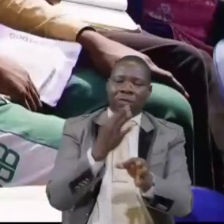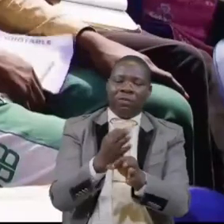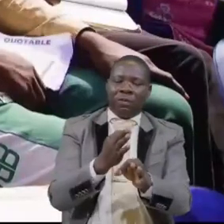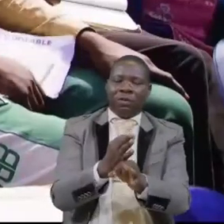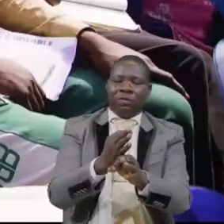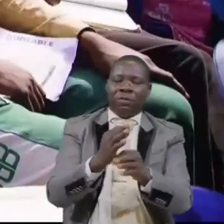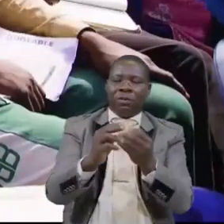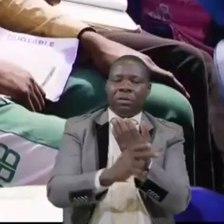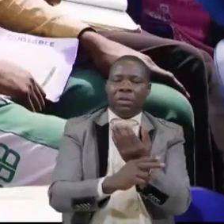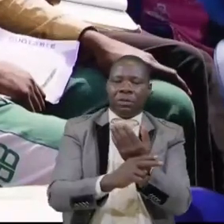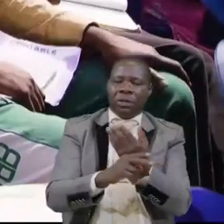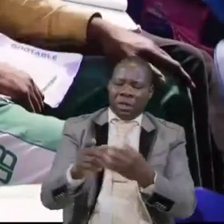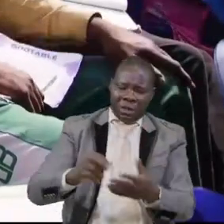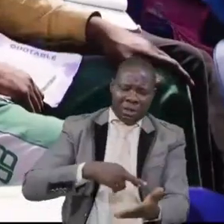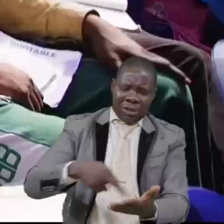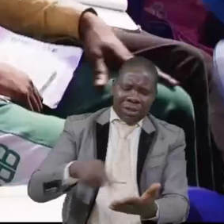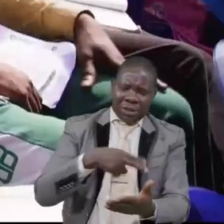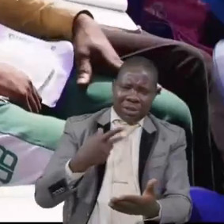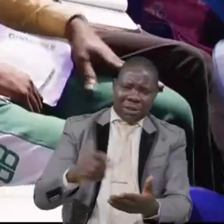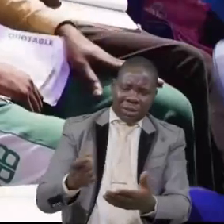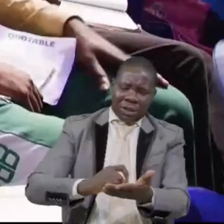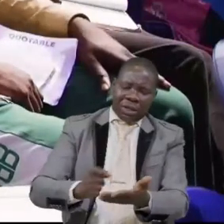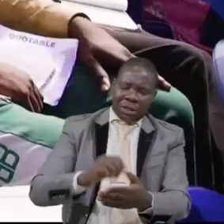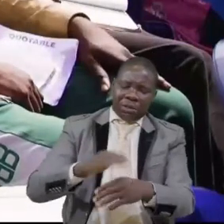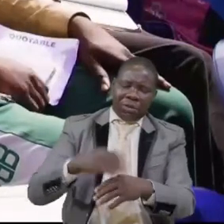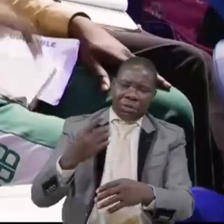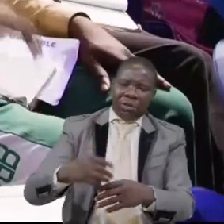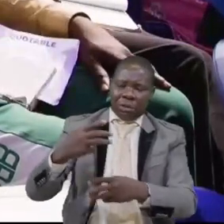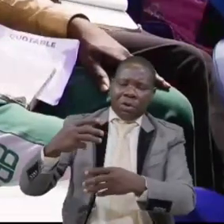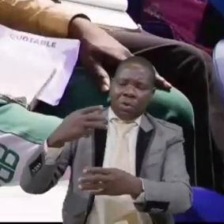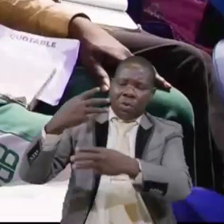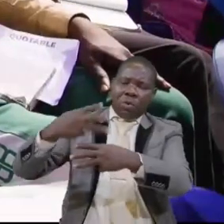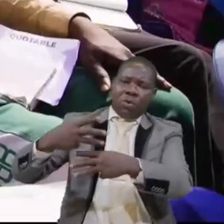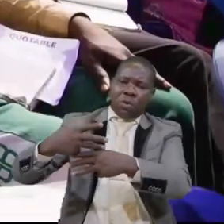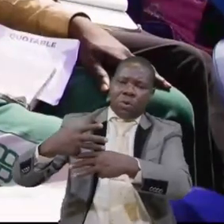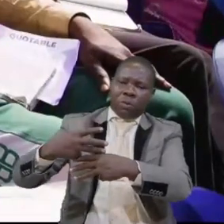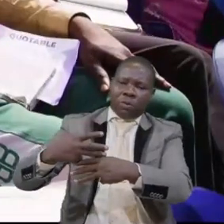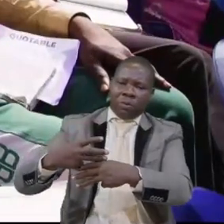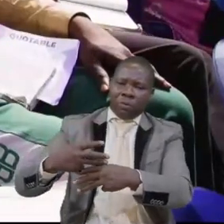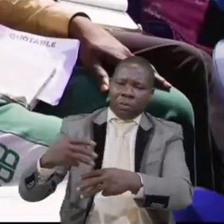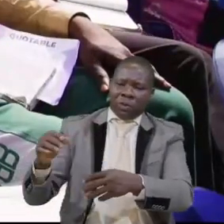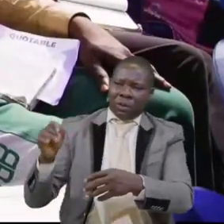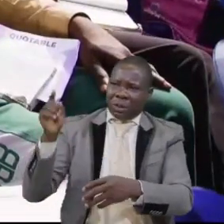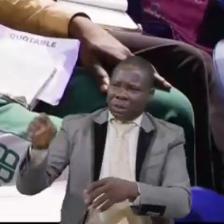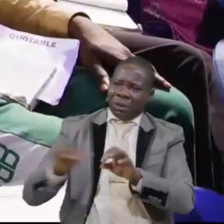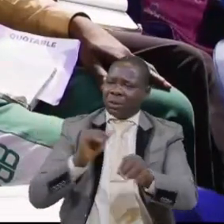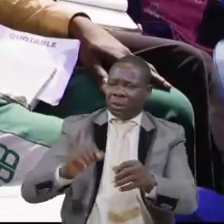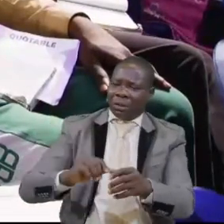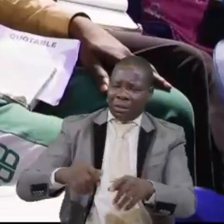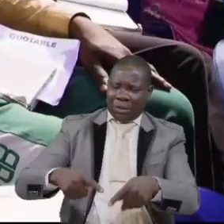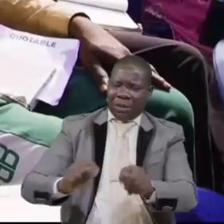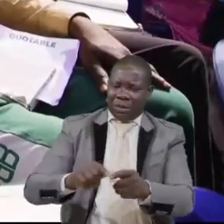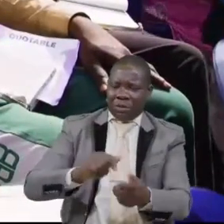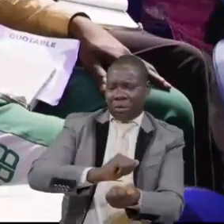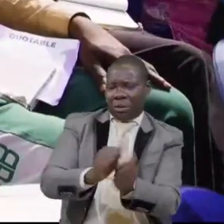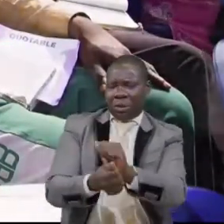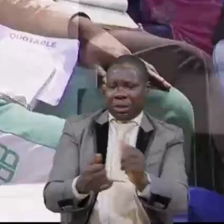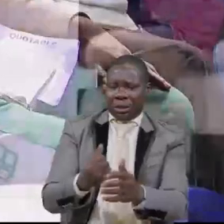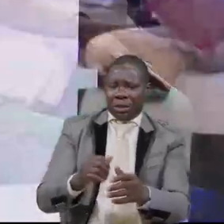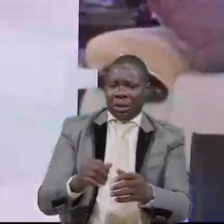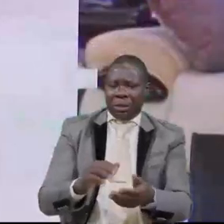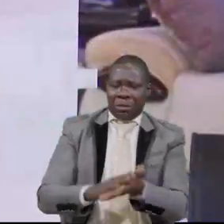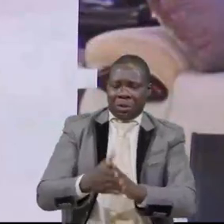fervente. Il a lu les écrits sur le mur. Il n'a pas modifié le sens. Il n'a pas eu peur